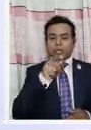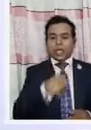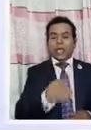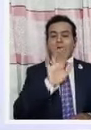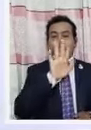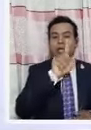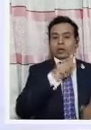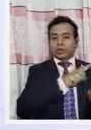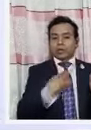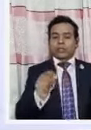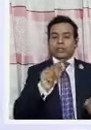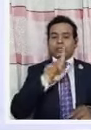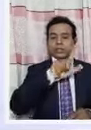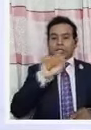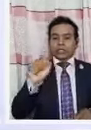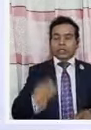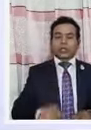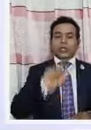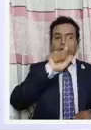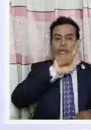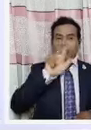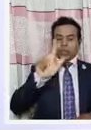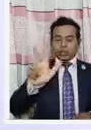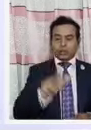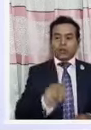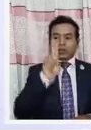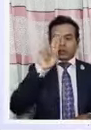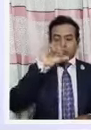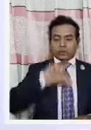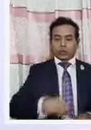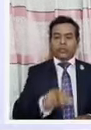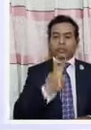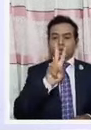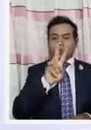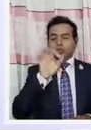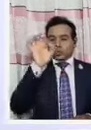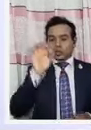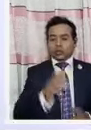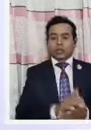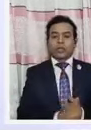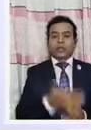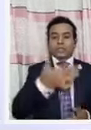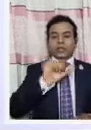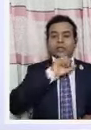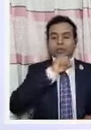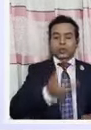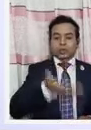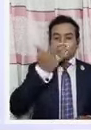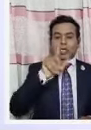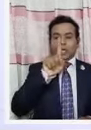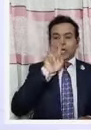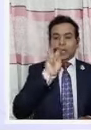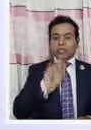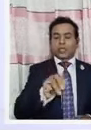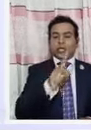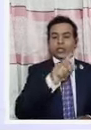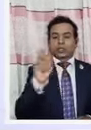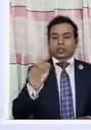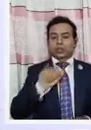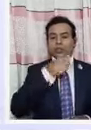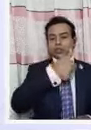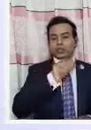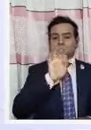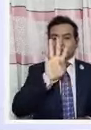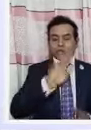370 জন, 14.13%, 51 থেকে 60 778 জন, 29.72%,